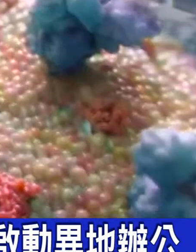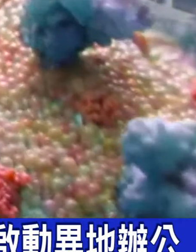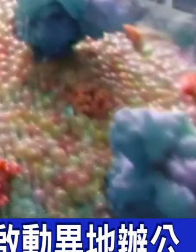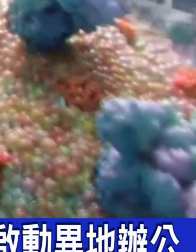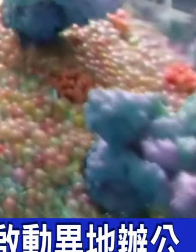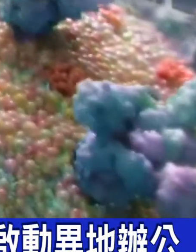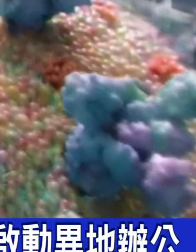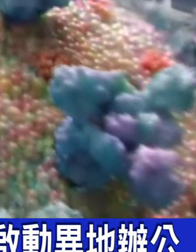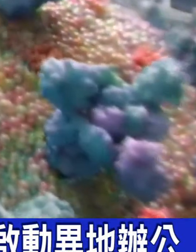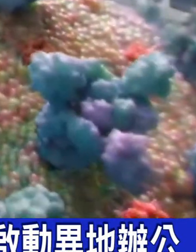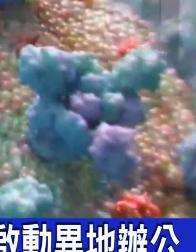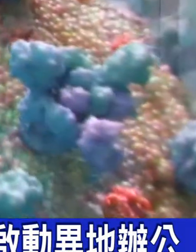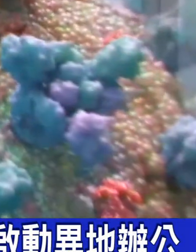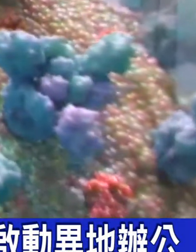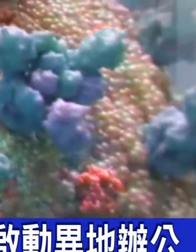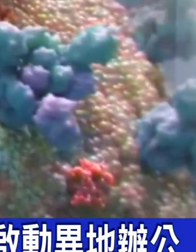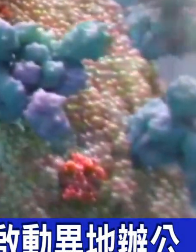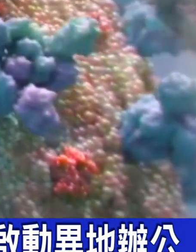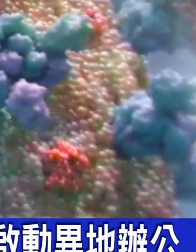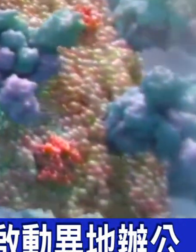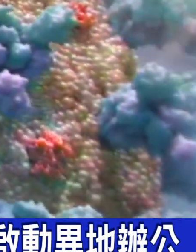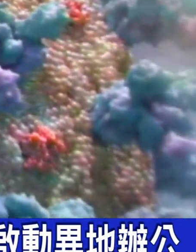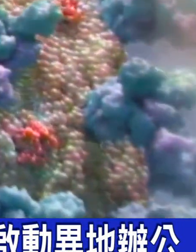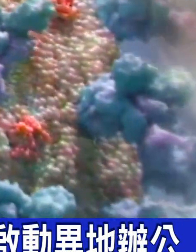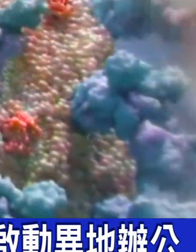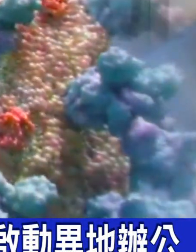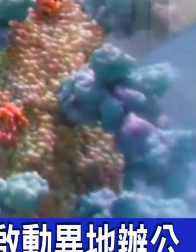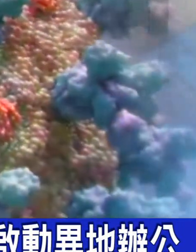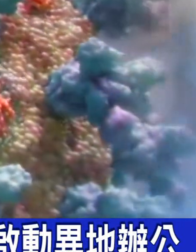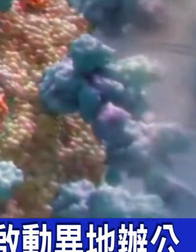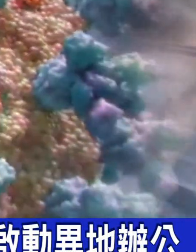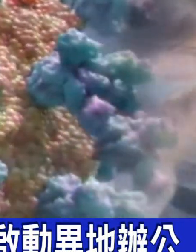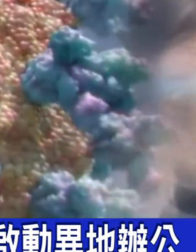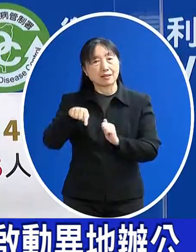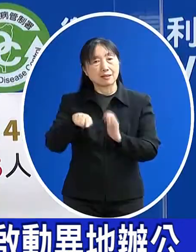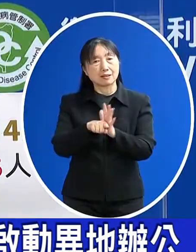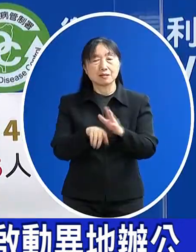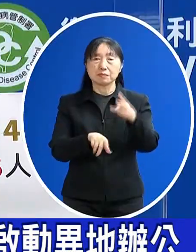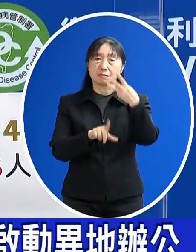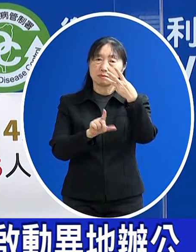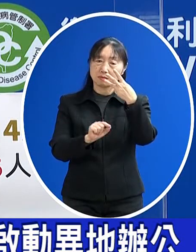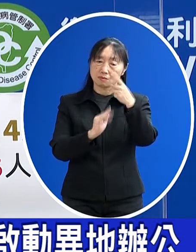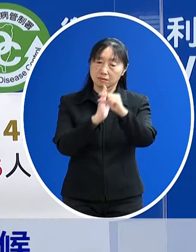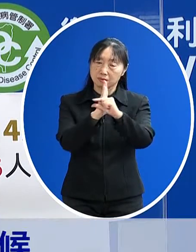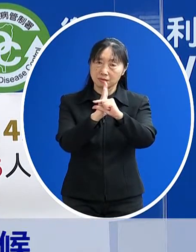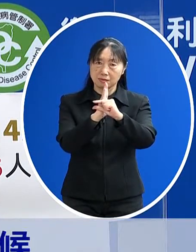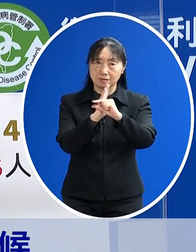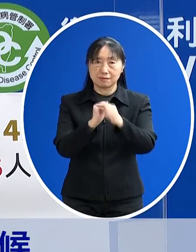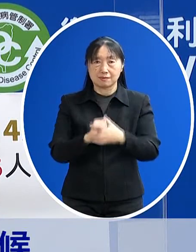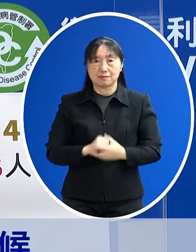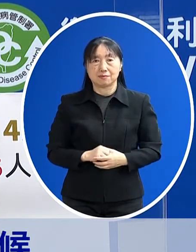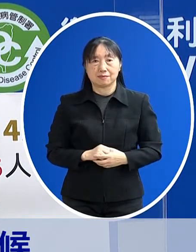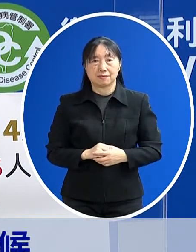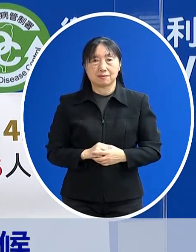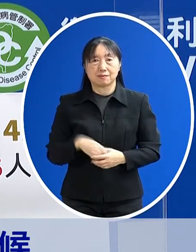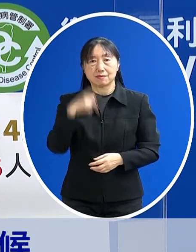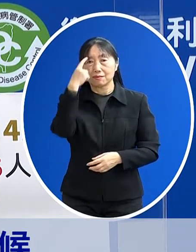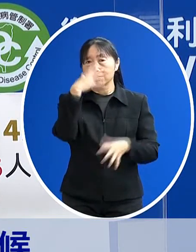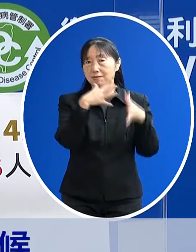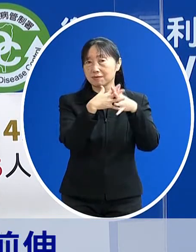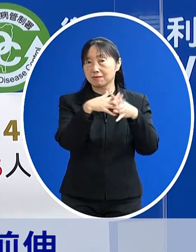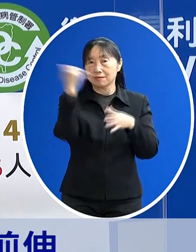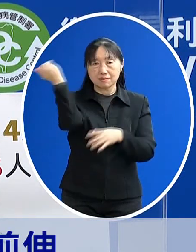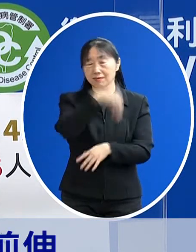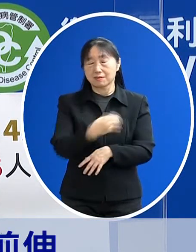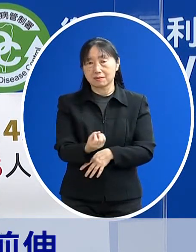本土疫情夹击，似乎跟去年三四月时的疫情状况很相像。 三月中的时候，那欧美疫情